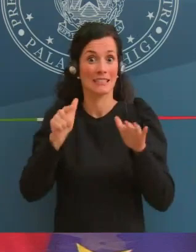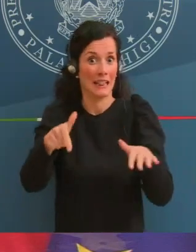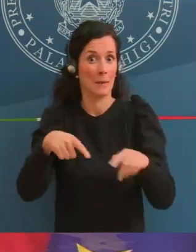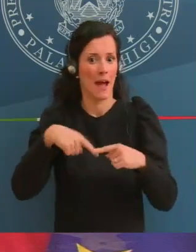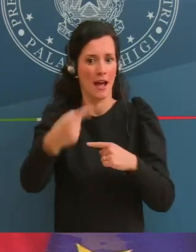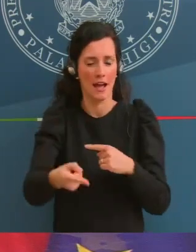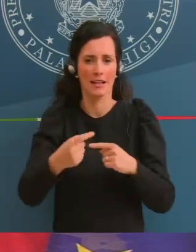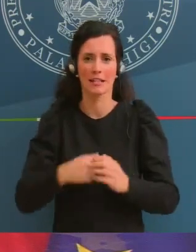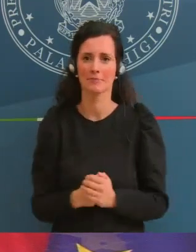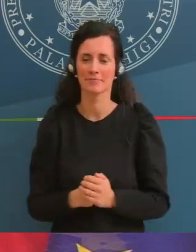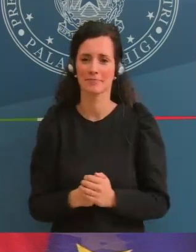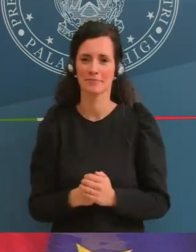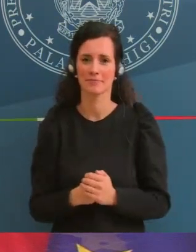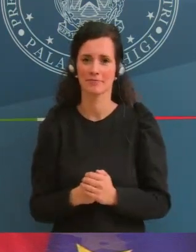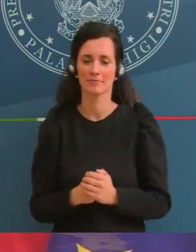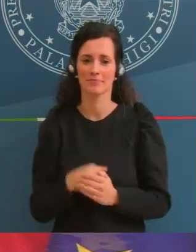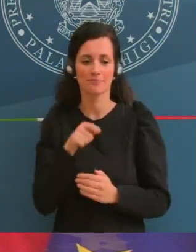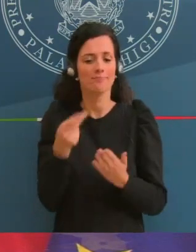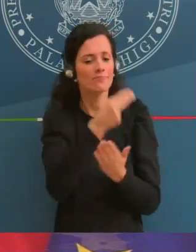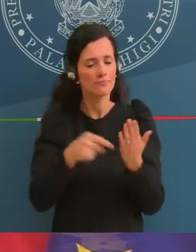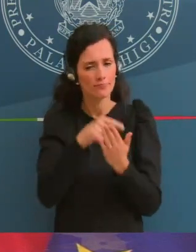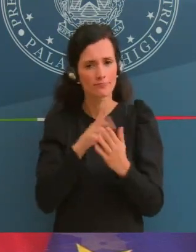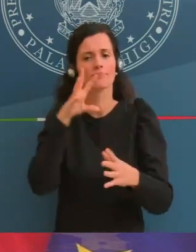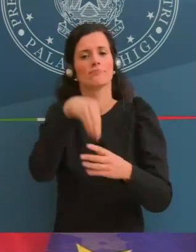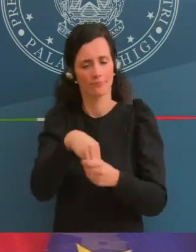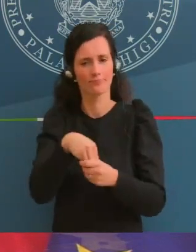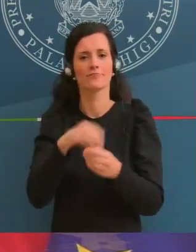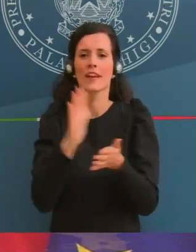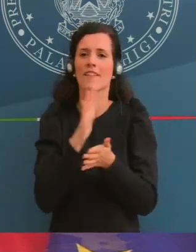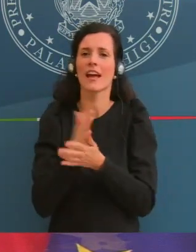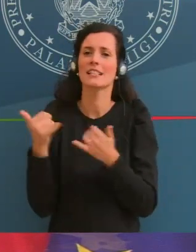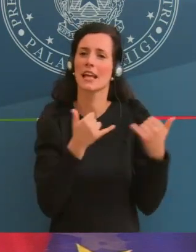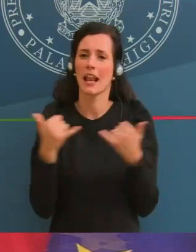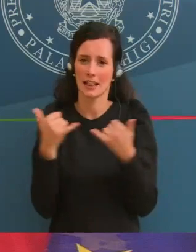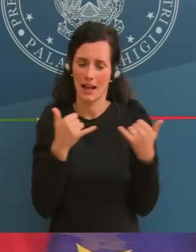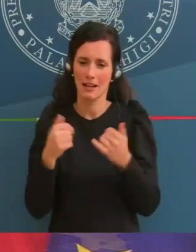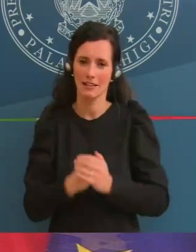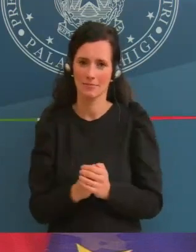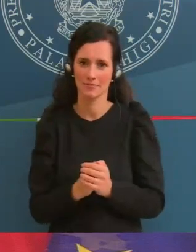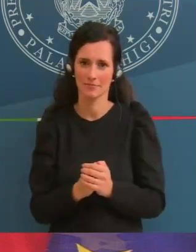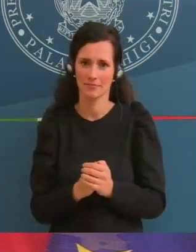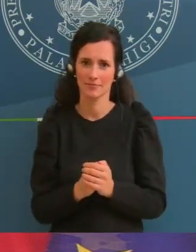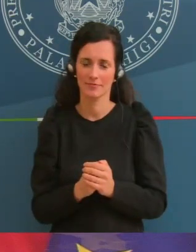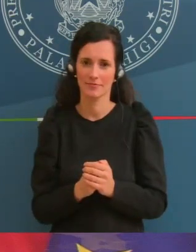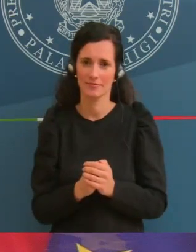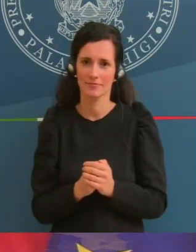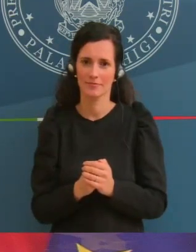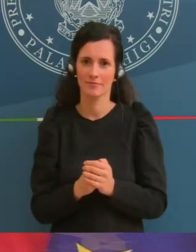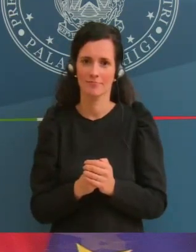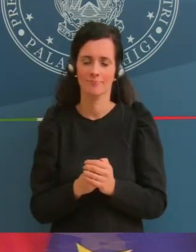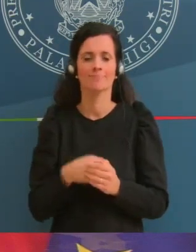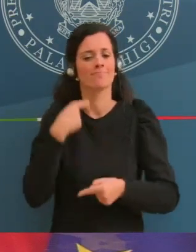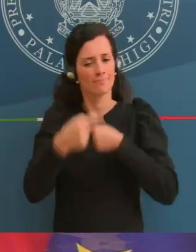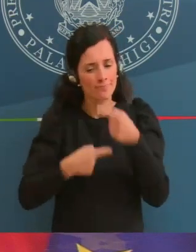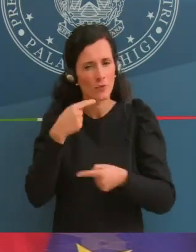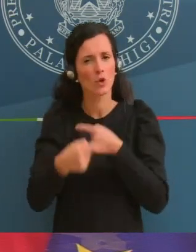il sistema che prevede le regioni colorate gialle arancioni e rosse da un sistema